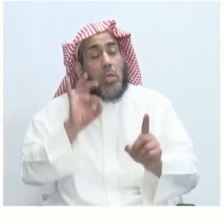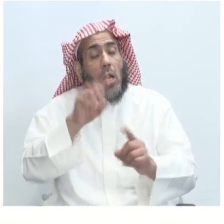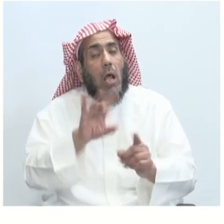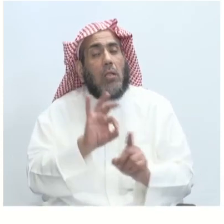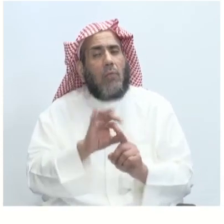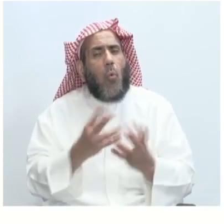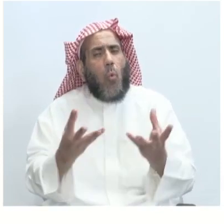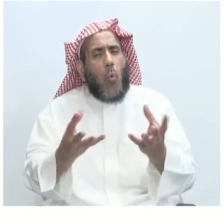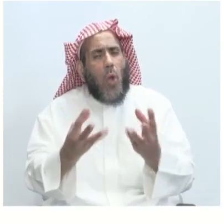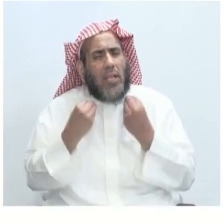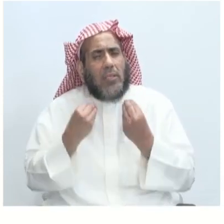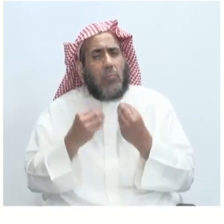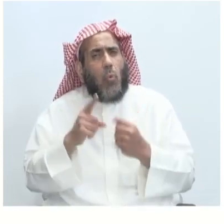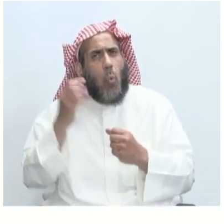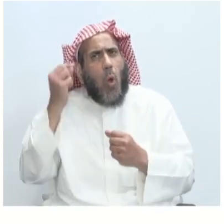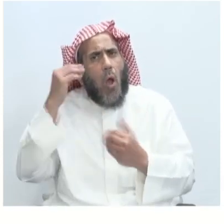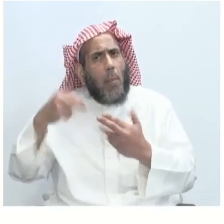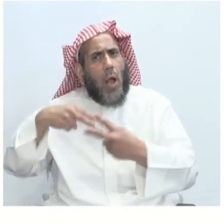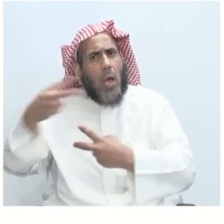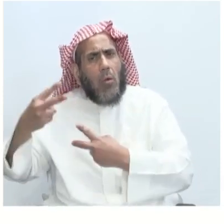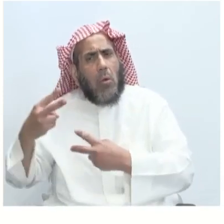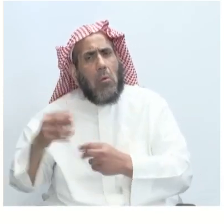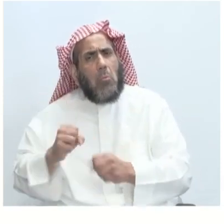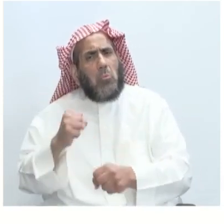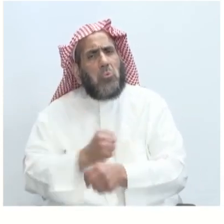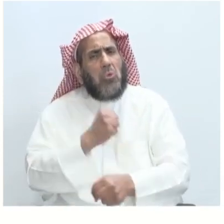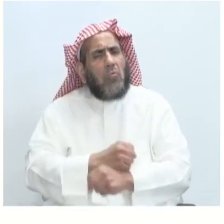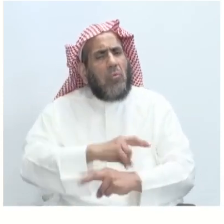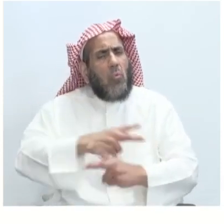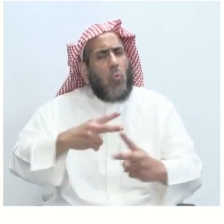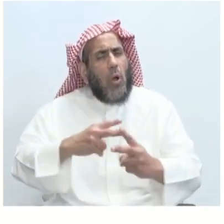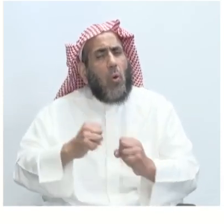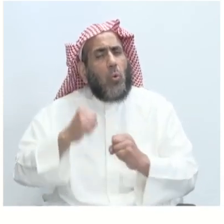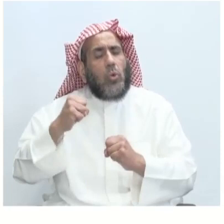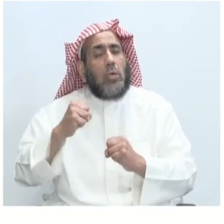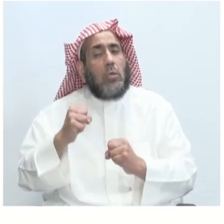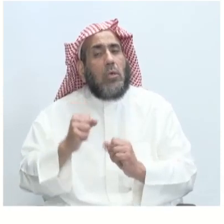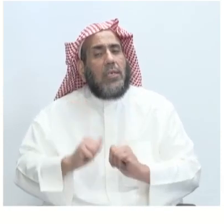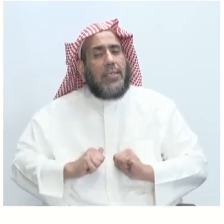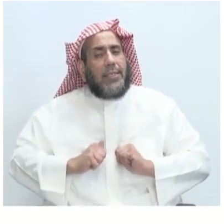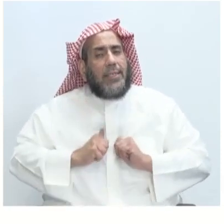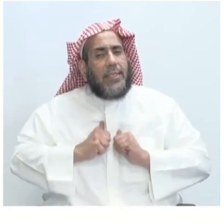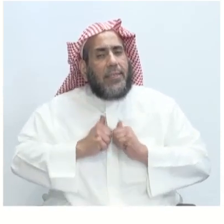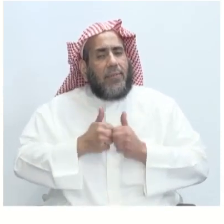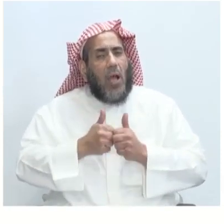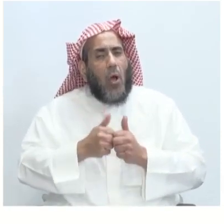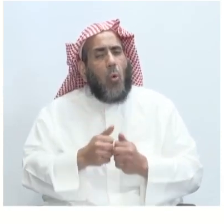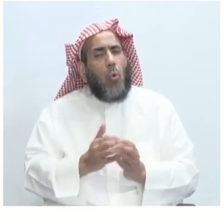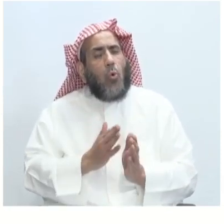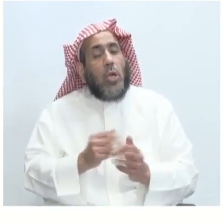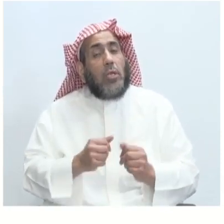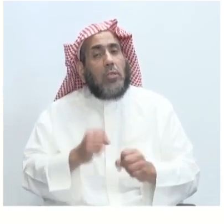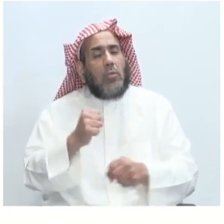يكتسب ما لدى او يعرف ما لدى غيره من سلوك وايضا من قدرات وتدفعه الى التصرف بما